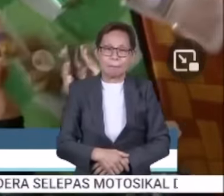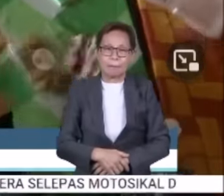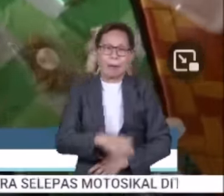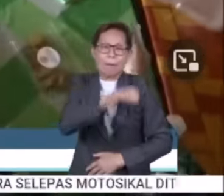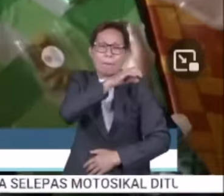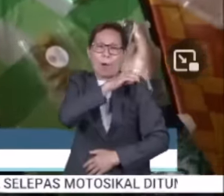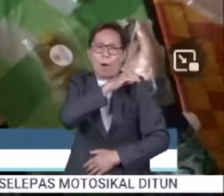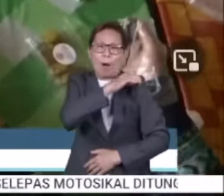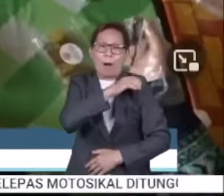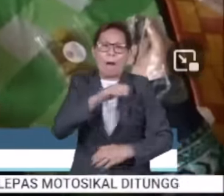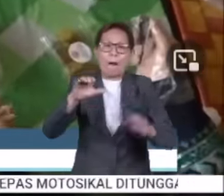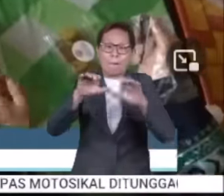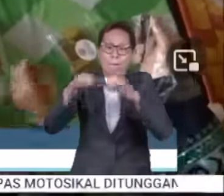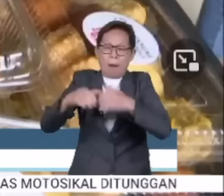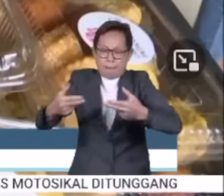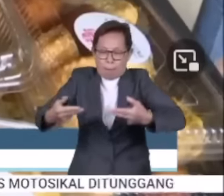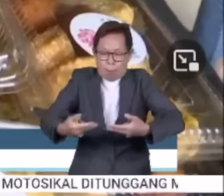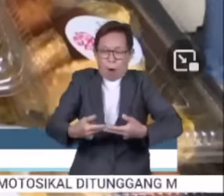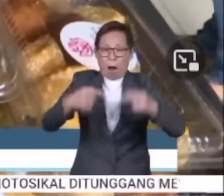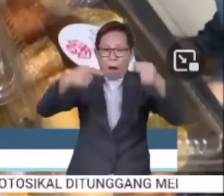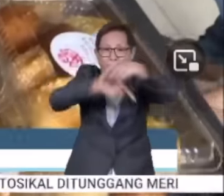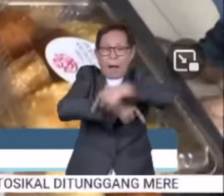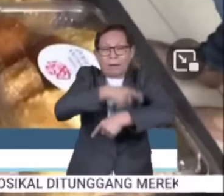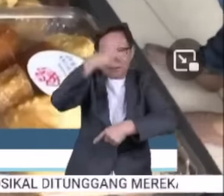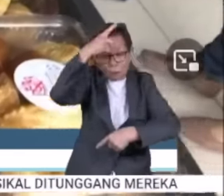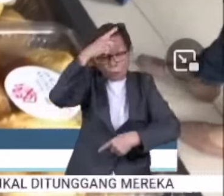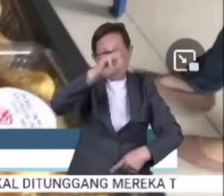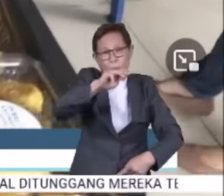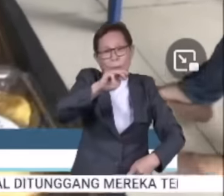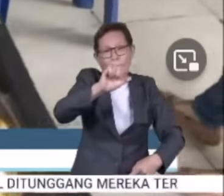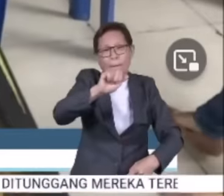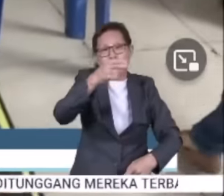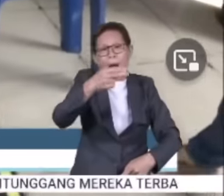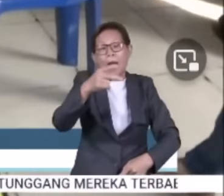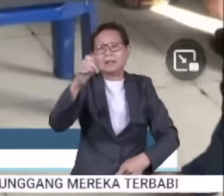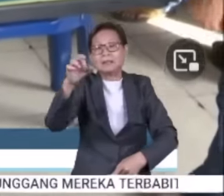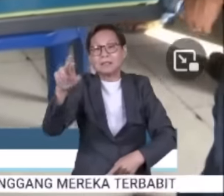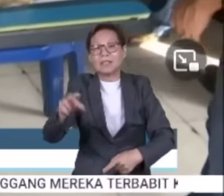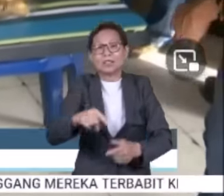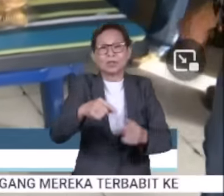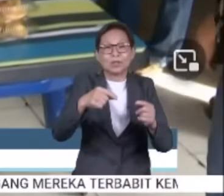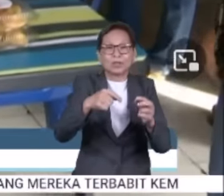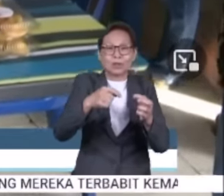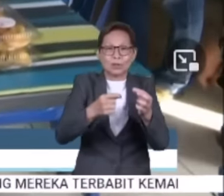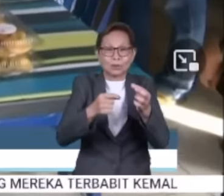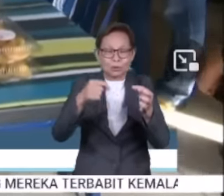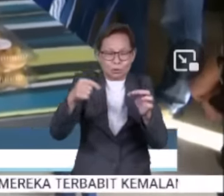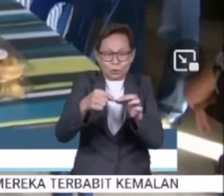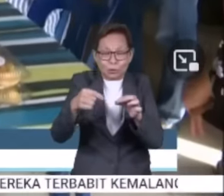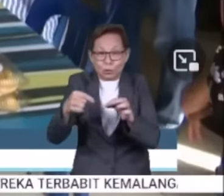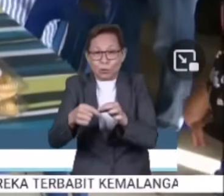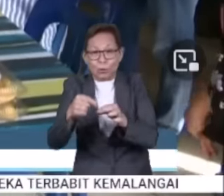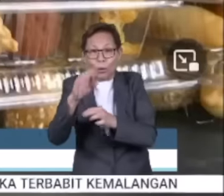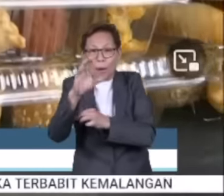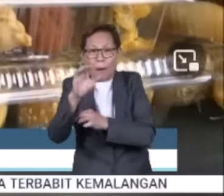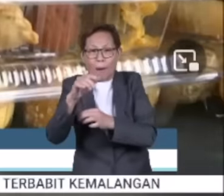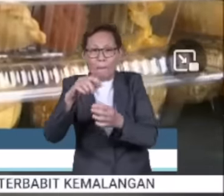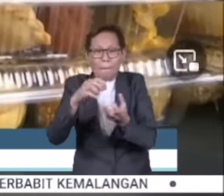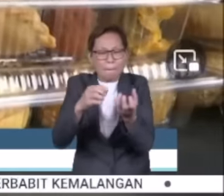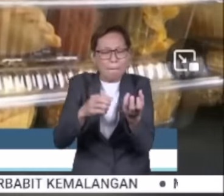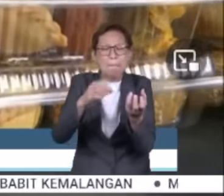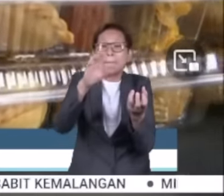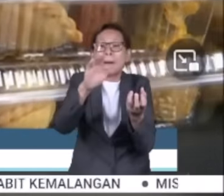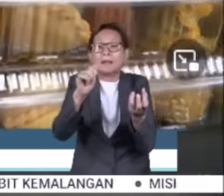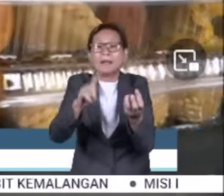Pengerusi Badan Perhubungan UMNO Kedah, Datuk Seri Mahathir Khalid berkata antara kuih berkenaan, cucur badak, karipap dan kuih keria. Kuih berharga